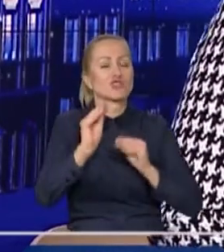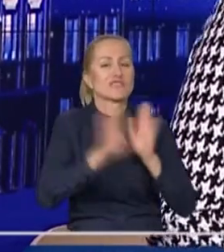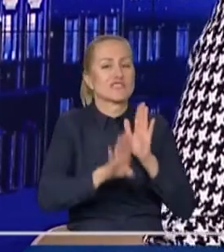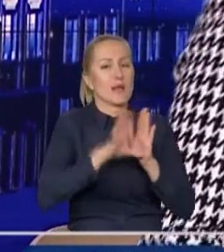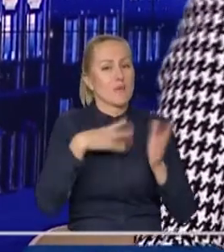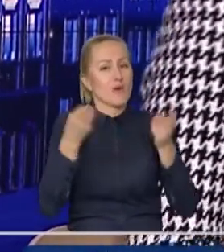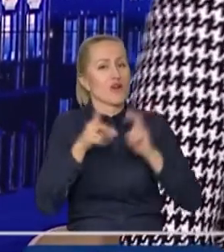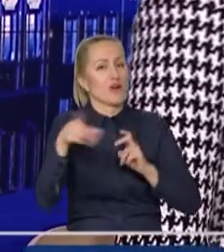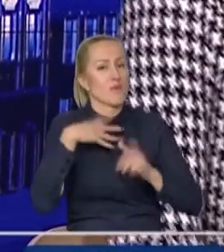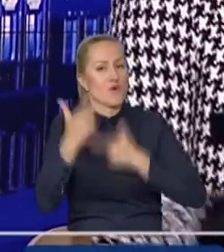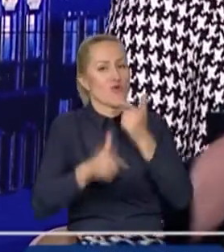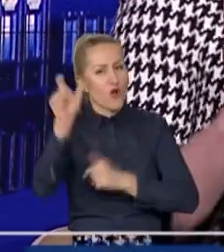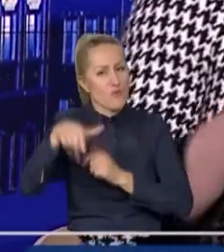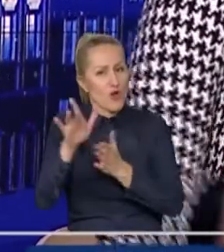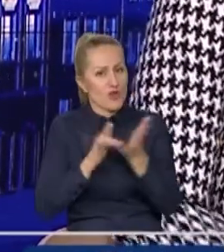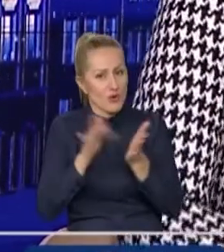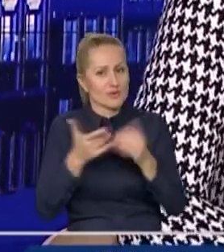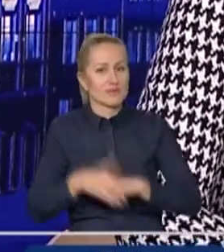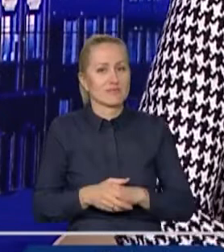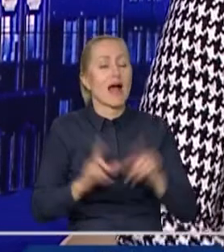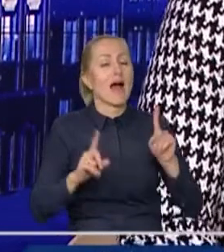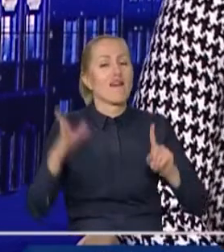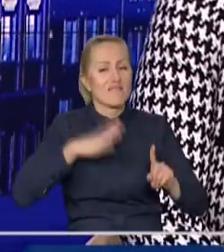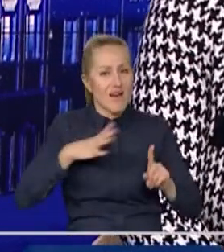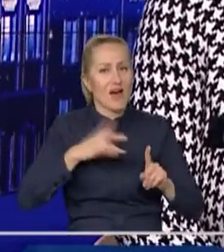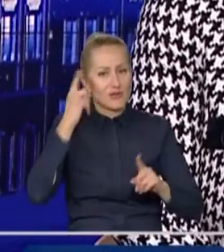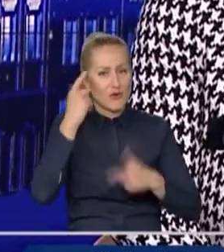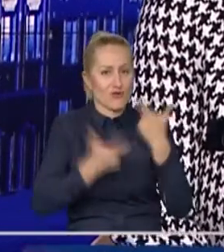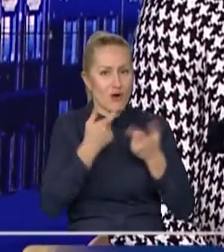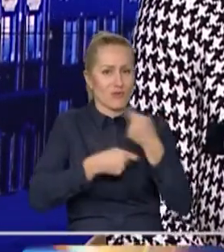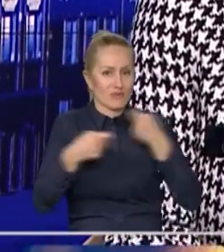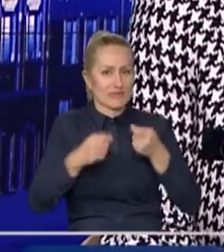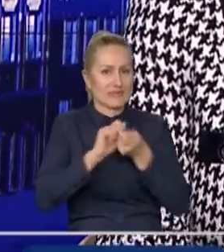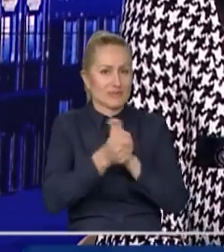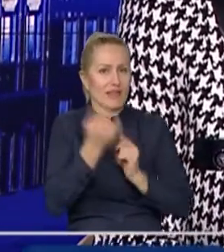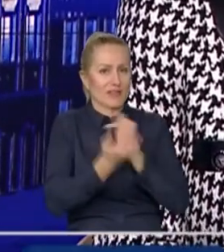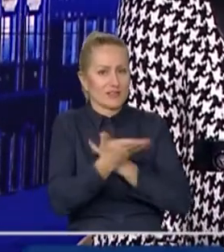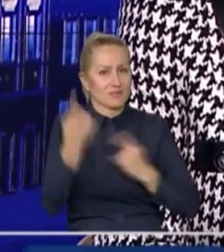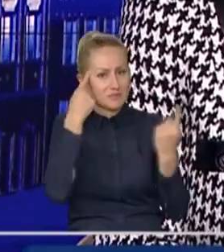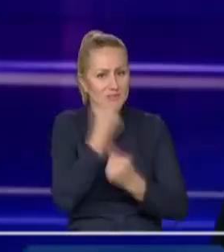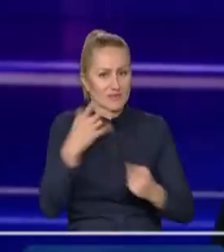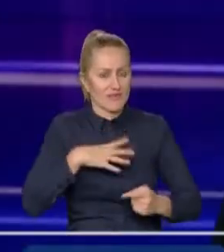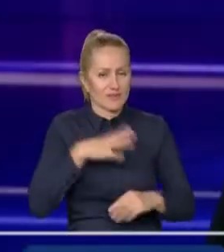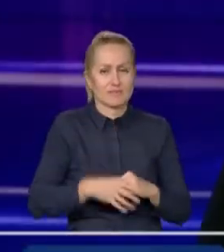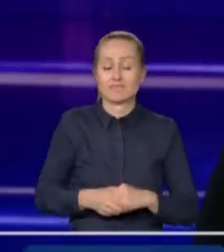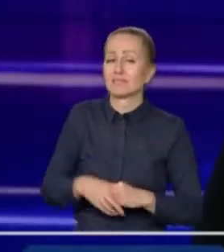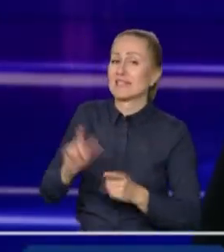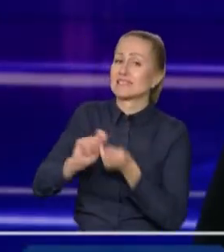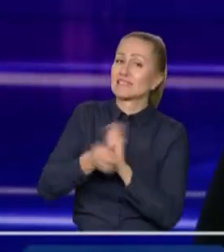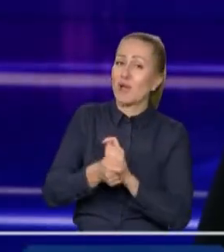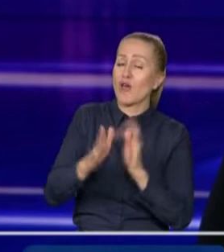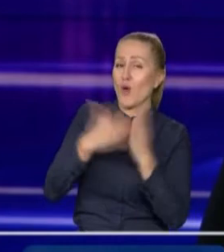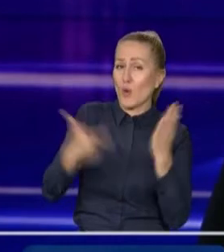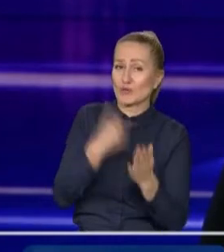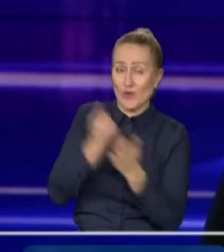A to zrobił Donald Tusk. Ale oczywiście warto rozważyć zmiany, jeśli państwo uważacie, zmiany, że to Konstytucji, to możemy nie skończyć tej